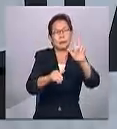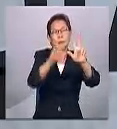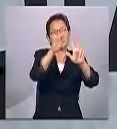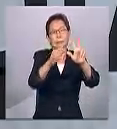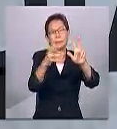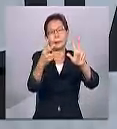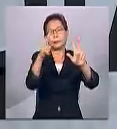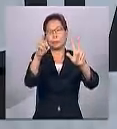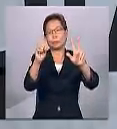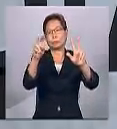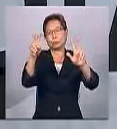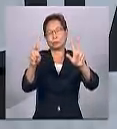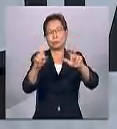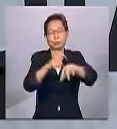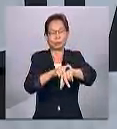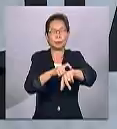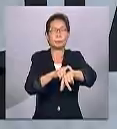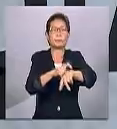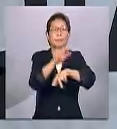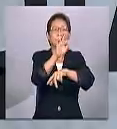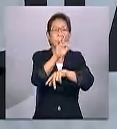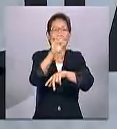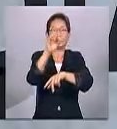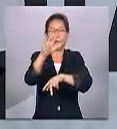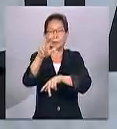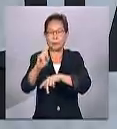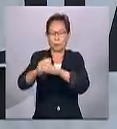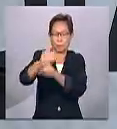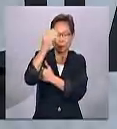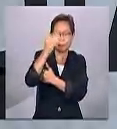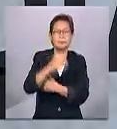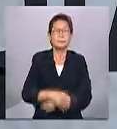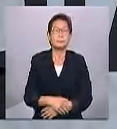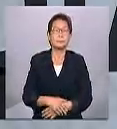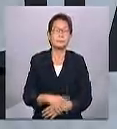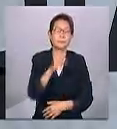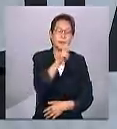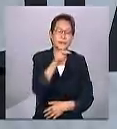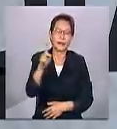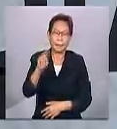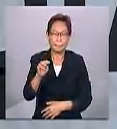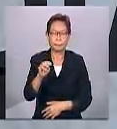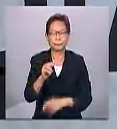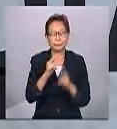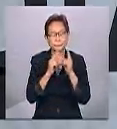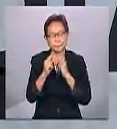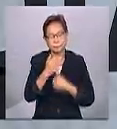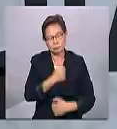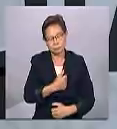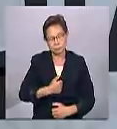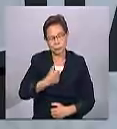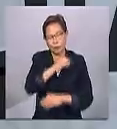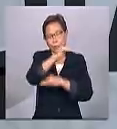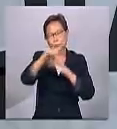3 April 2020 jam 9:30 pagi. Kementerian Kesihatan Malaysia mengucapkan takziah kepada